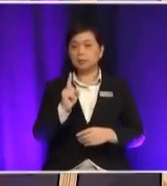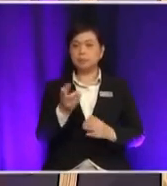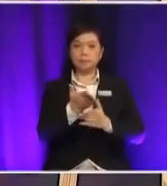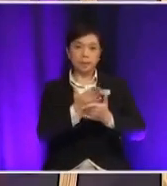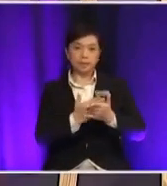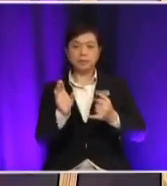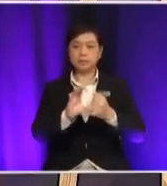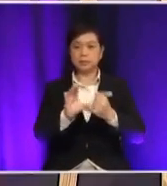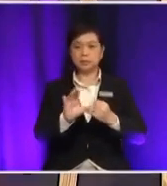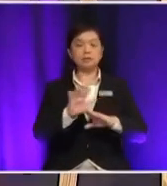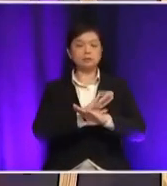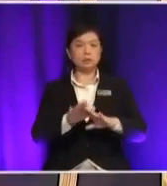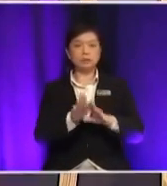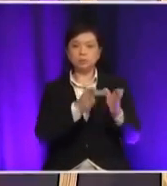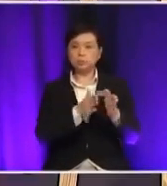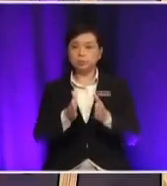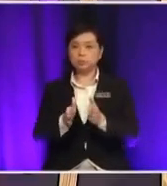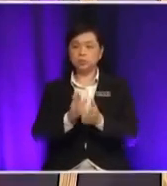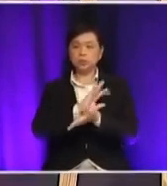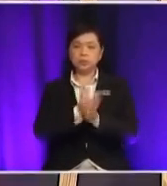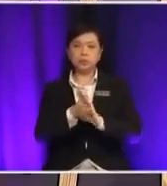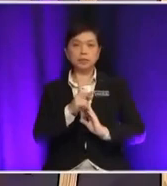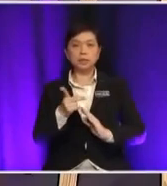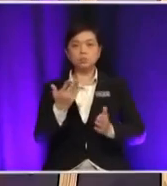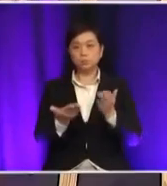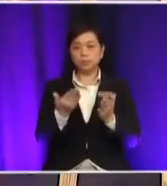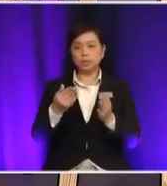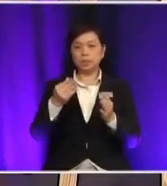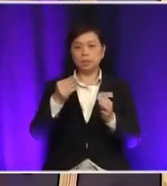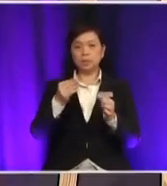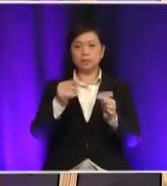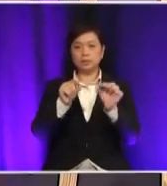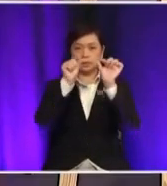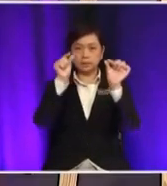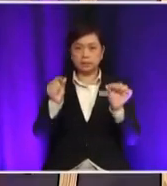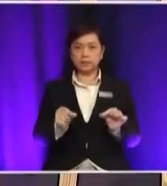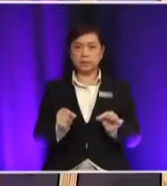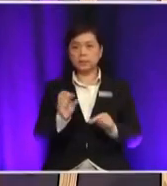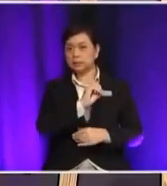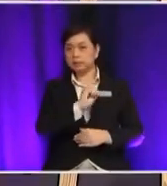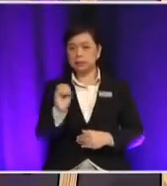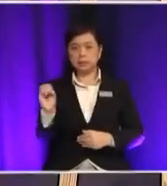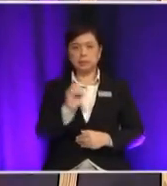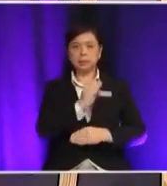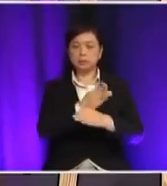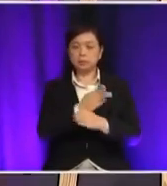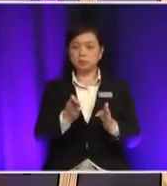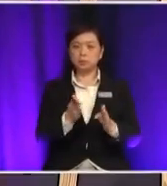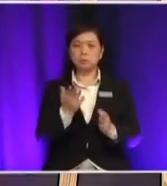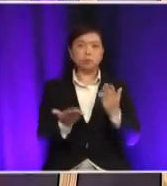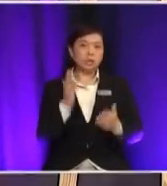itu tidak teratur menjadikan mungkin gantian gelendung tidak terbentuk so ini semua akan menyebabkan bilangan